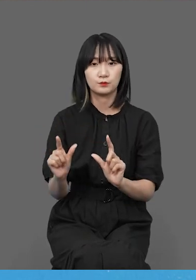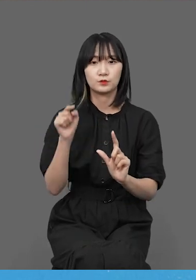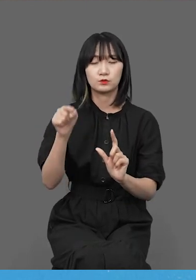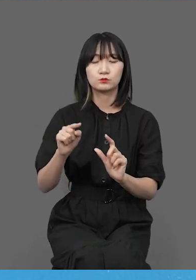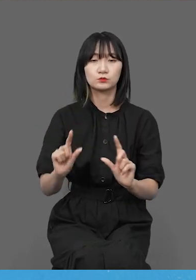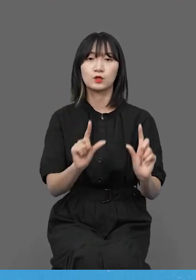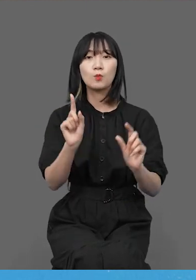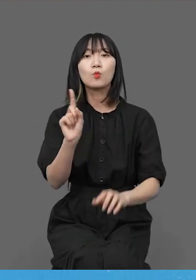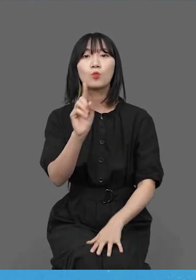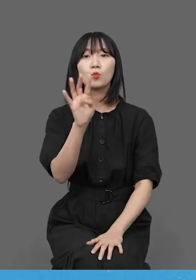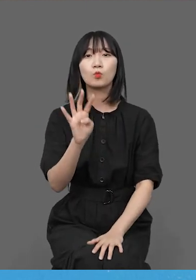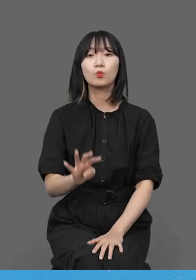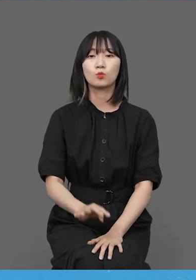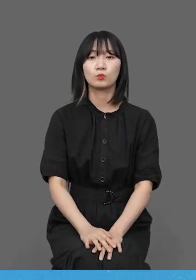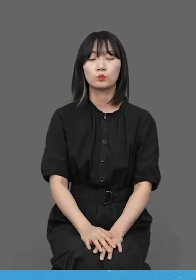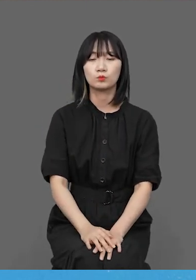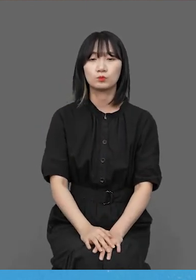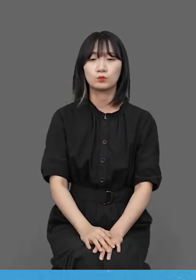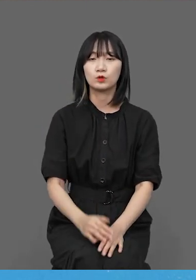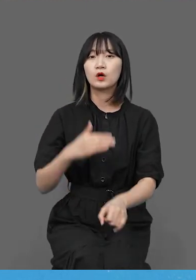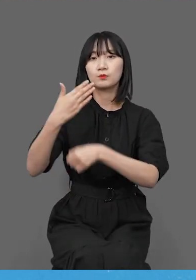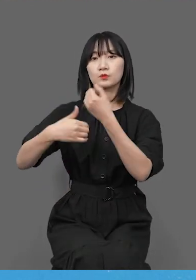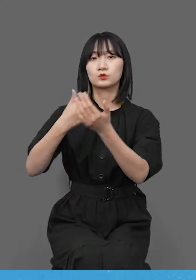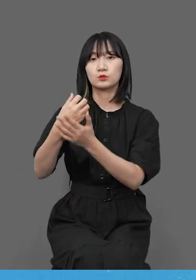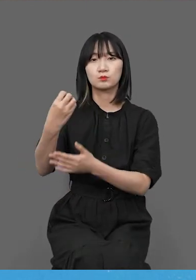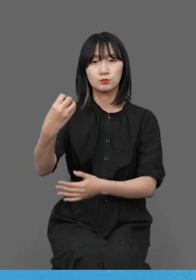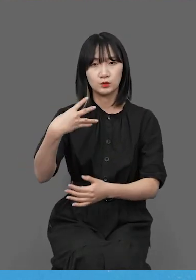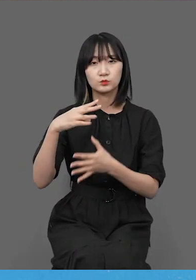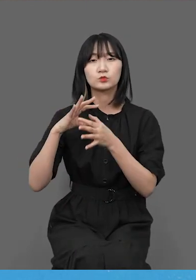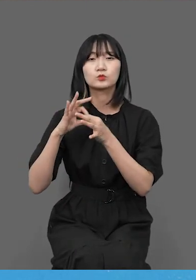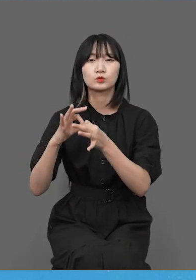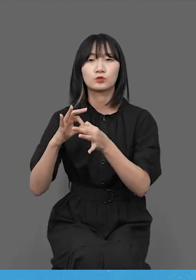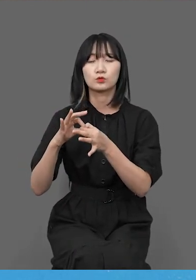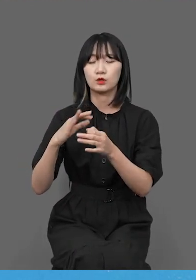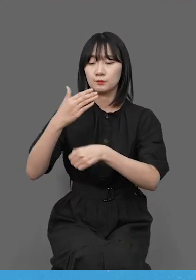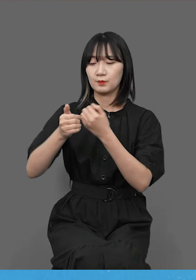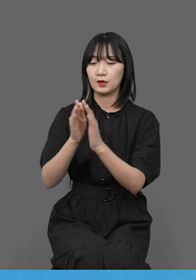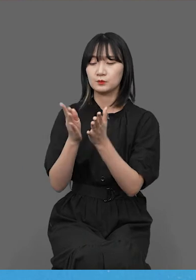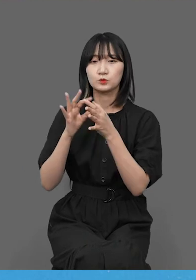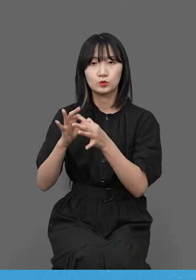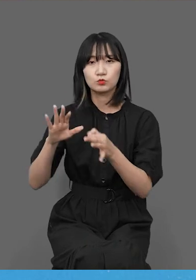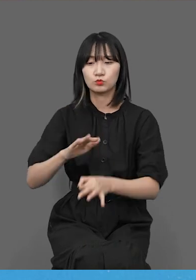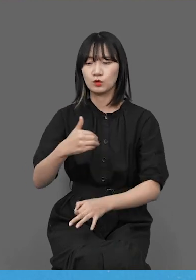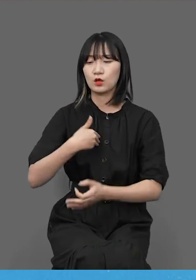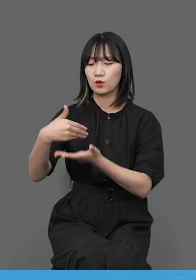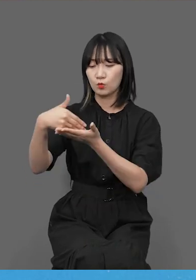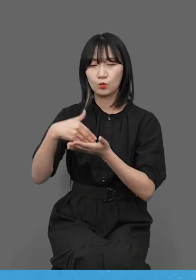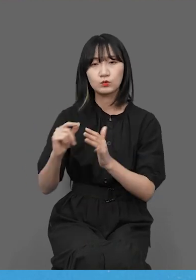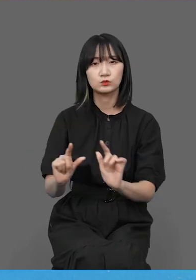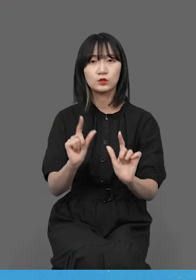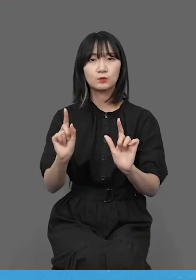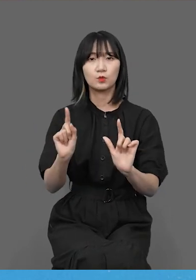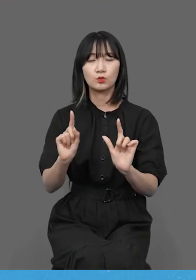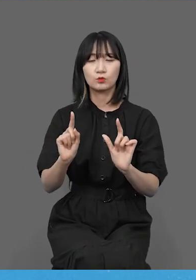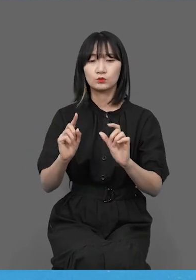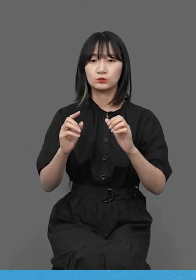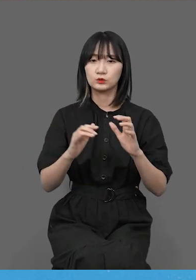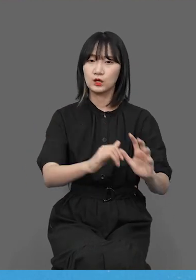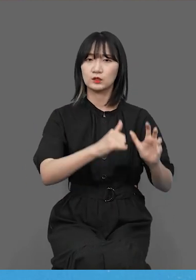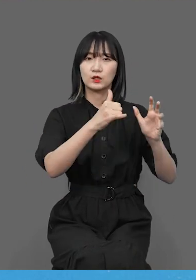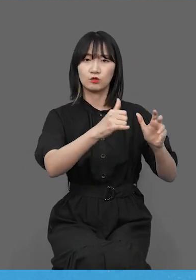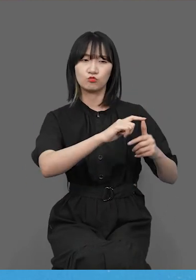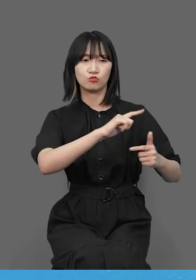그것은 어떤 삶입니까? 하나님께서 말씀을 통해서 우리에게 요구하시는 삶은 세상의